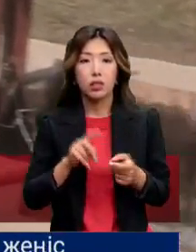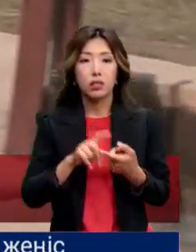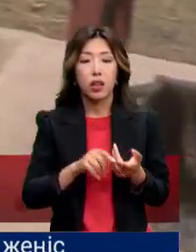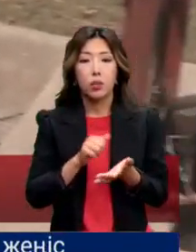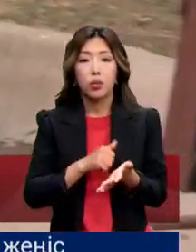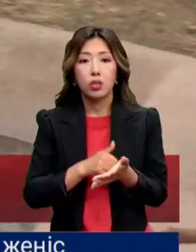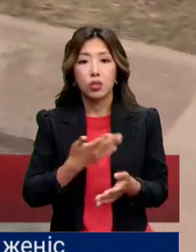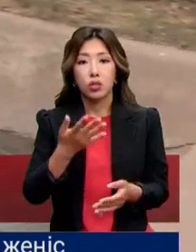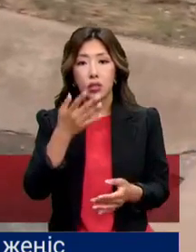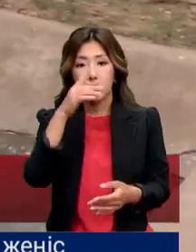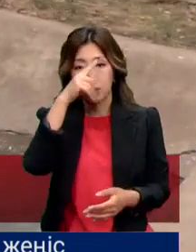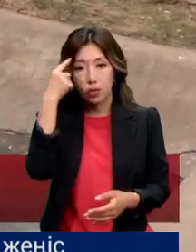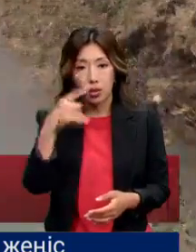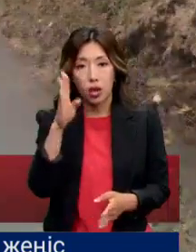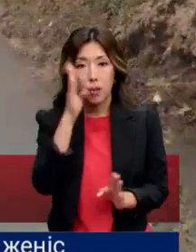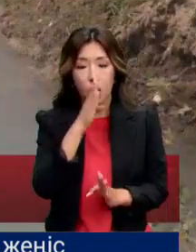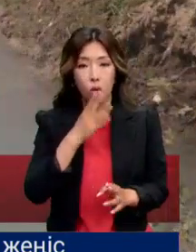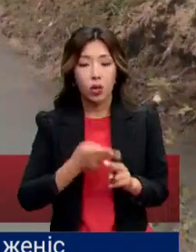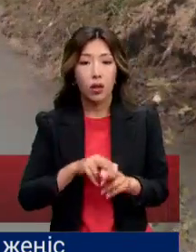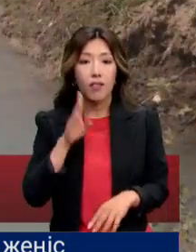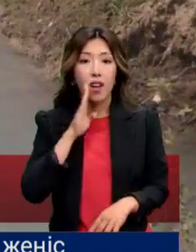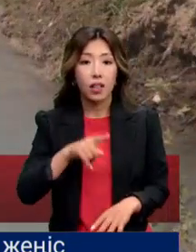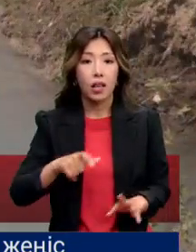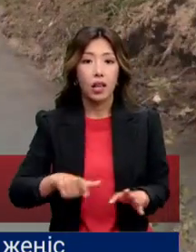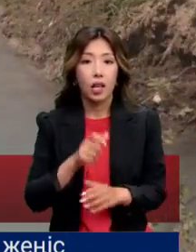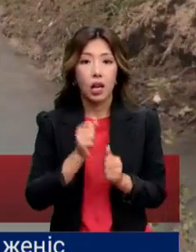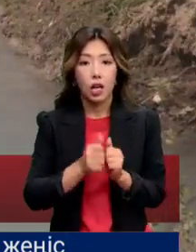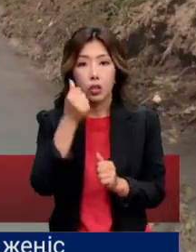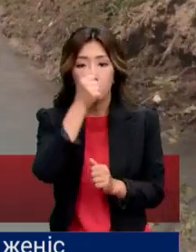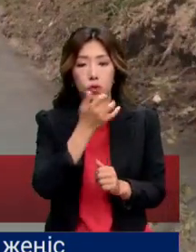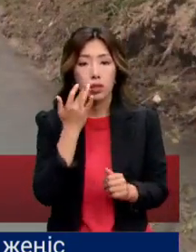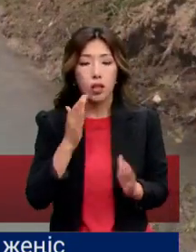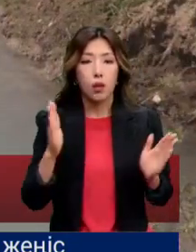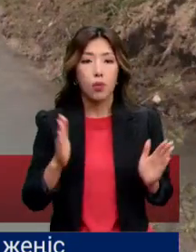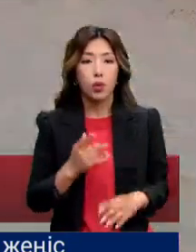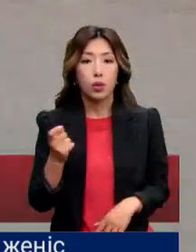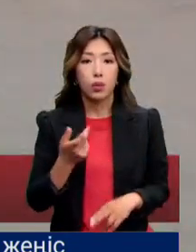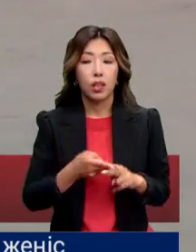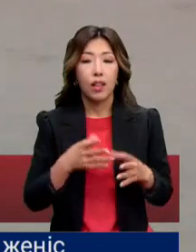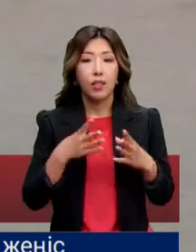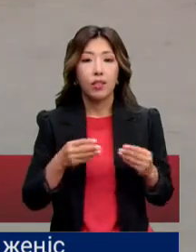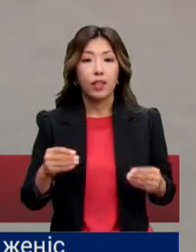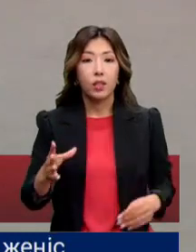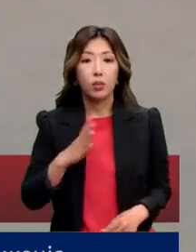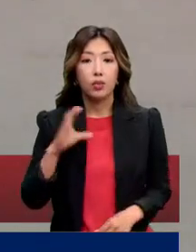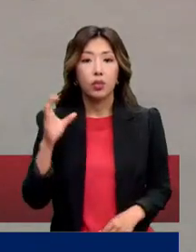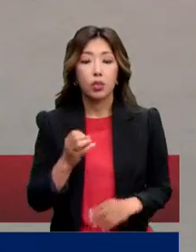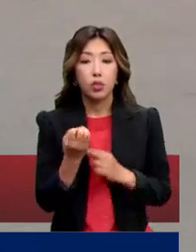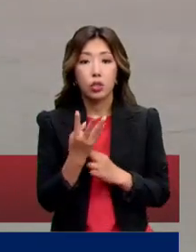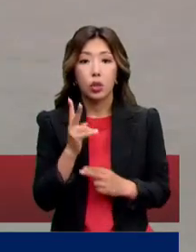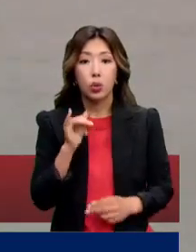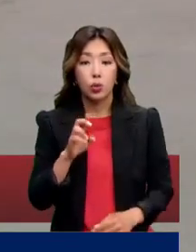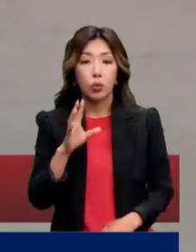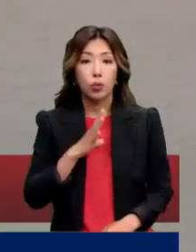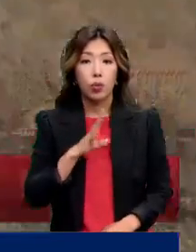жаркое лето сделали свое дело. Вода в реку Аксу с каждым днем поступает все меньше. Если весной в секунду поступало с гор 14 кубометров